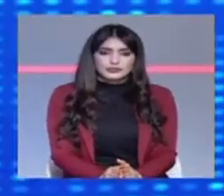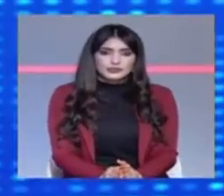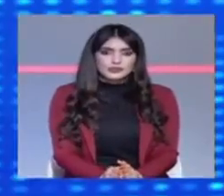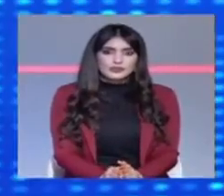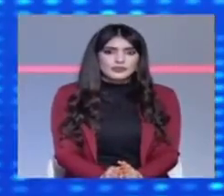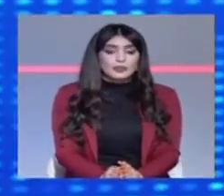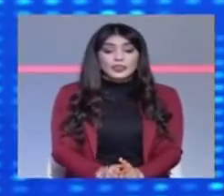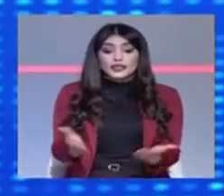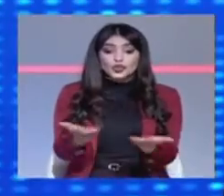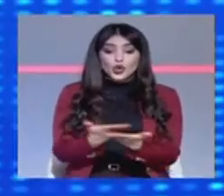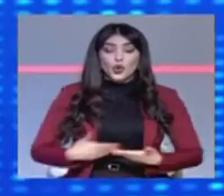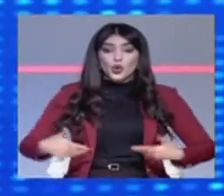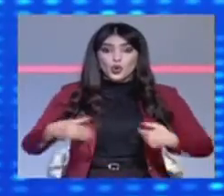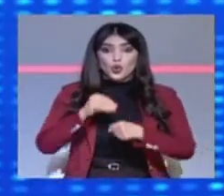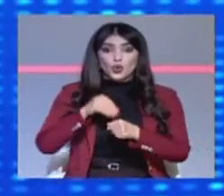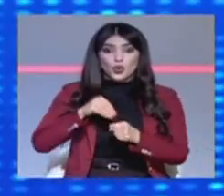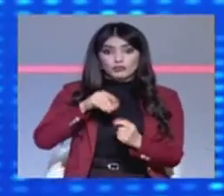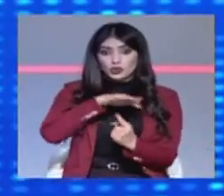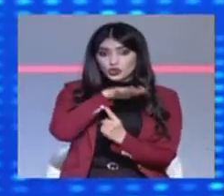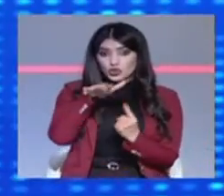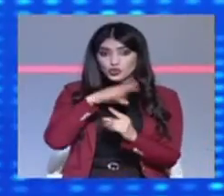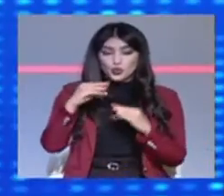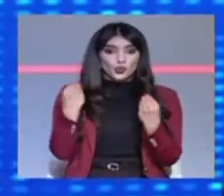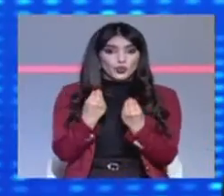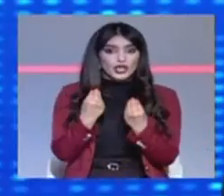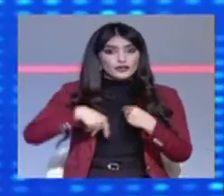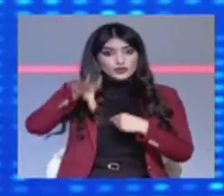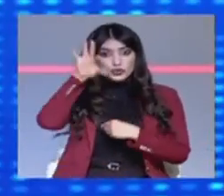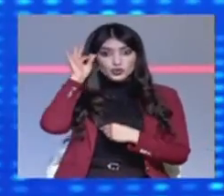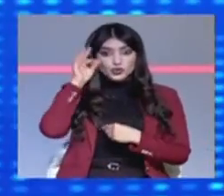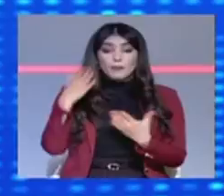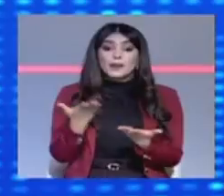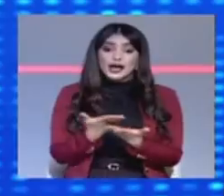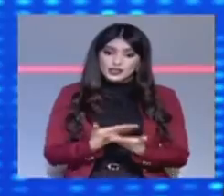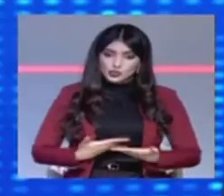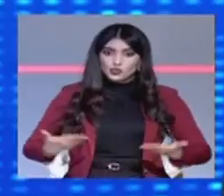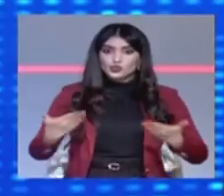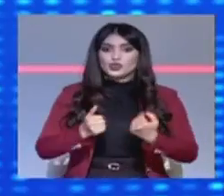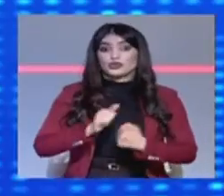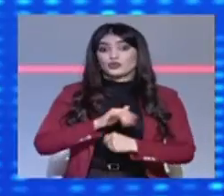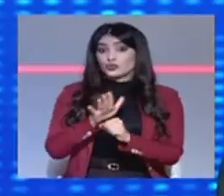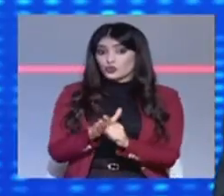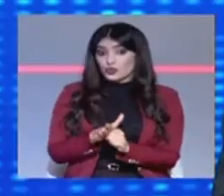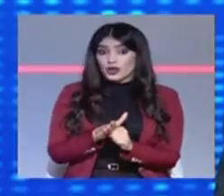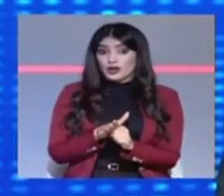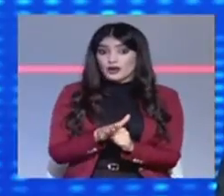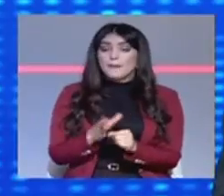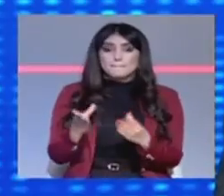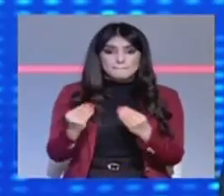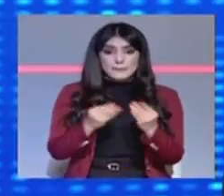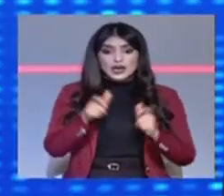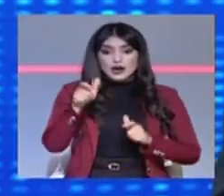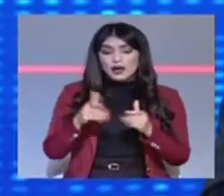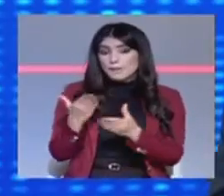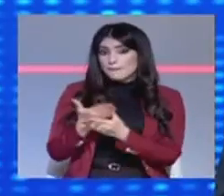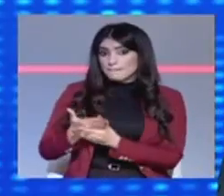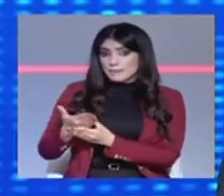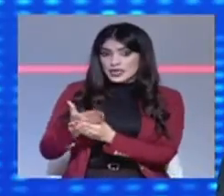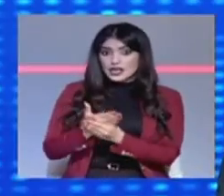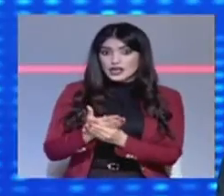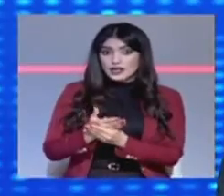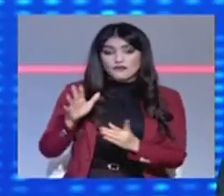الوضع الاقتصادي والاجتماعي العام في البلاد في ظل تداعيات فيروس كورونا وعدد من الملفات الاجتماعيه